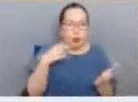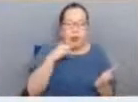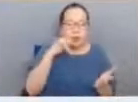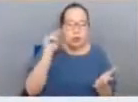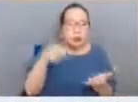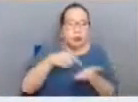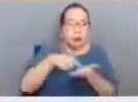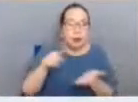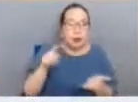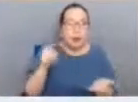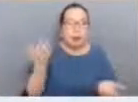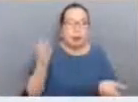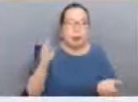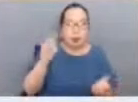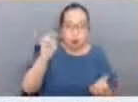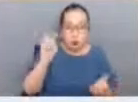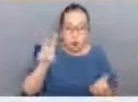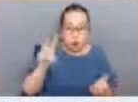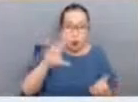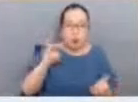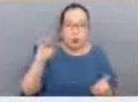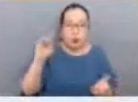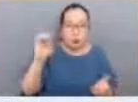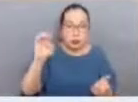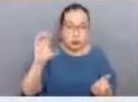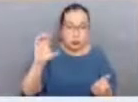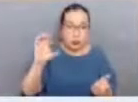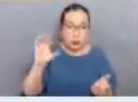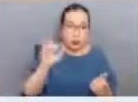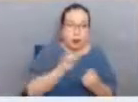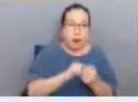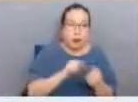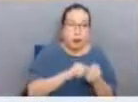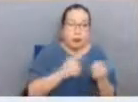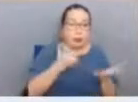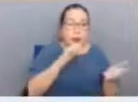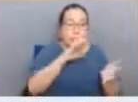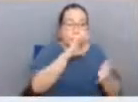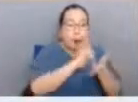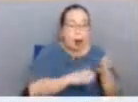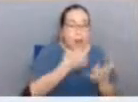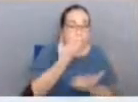ng Bayanihan 2 GSIS sa loan moratorium program?